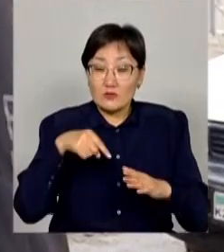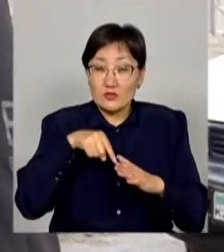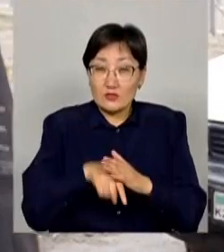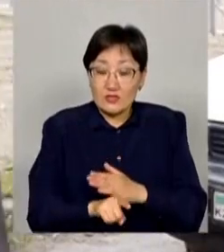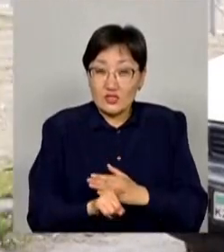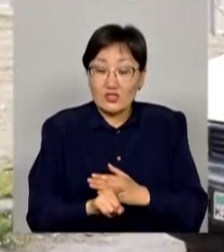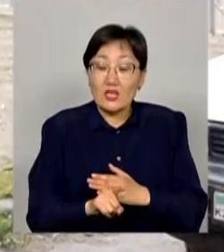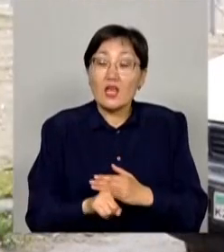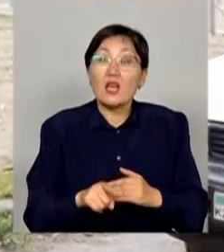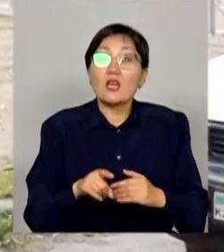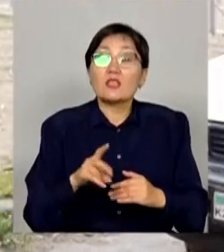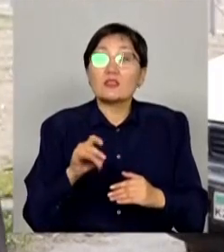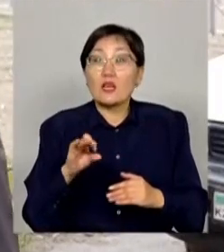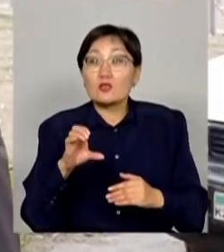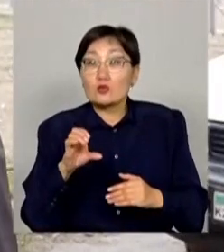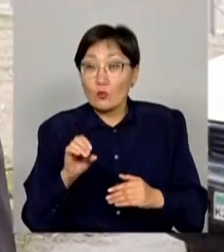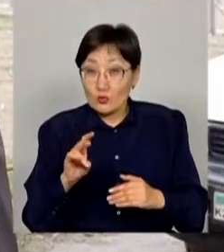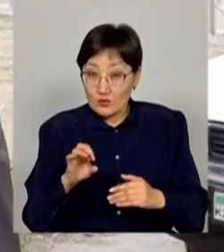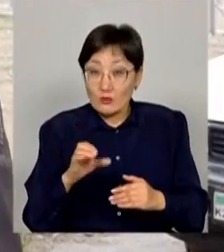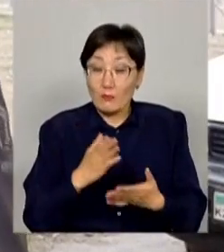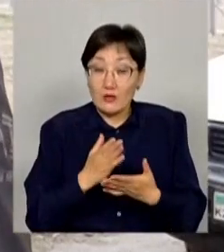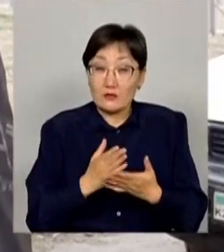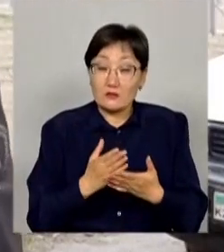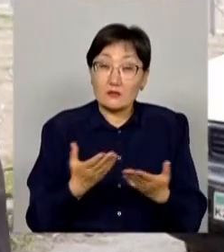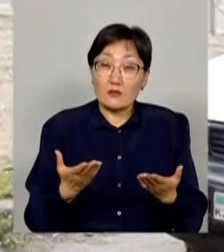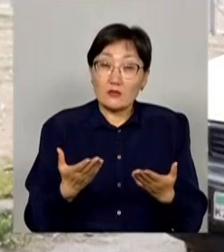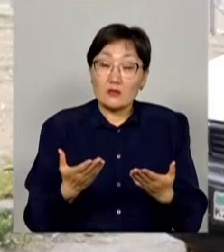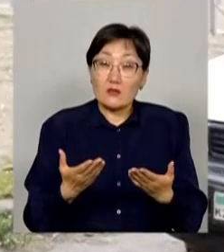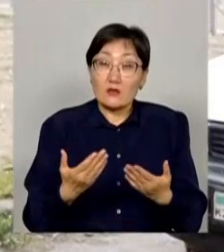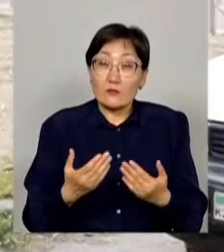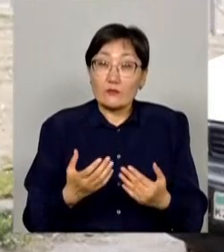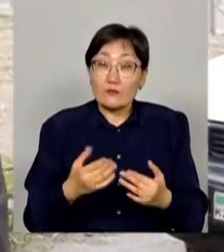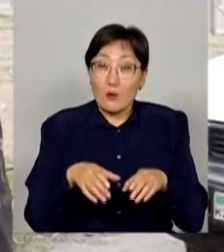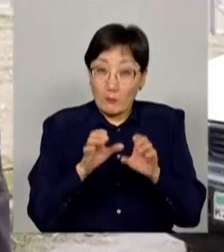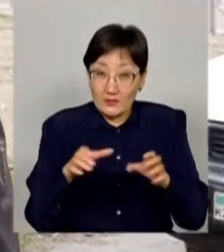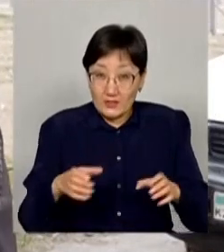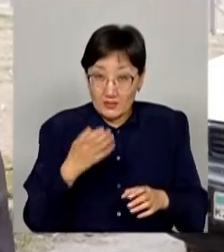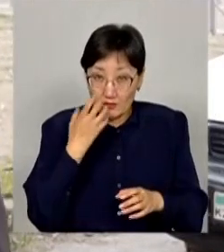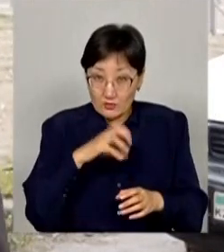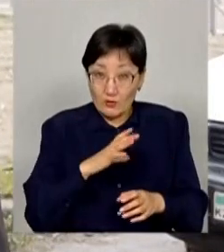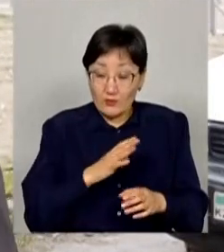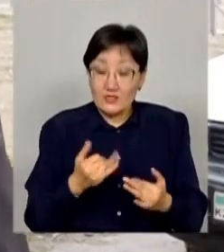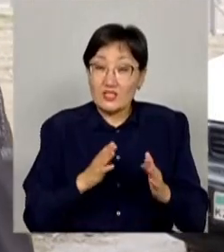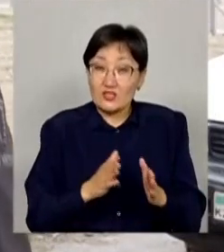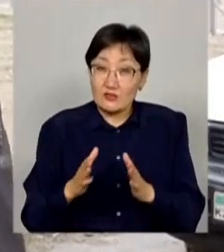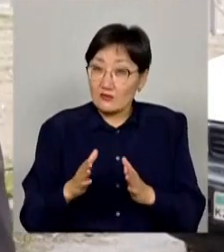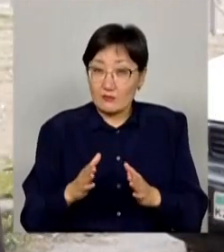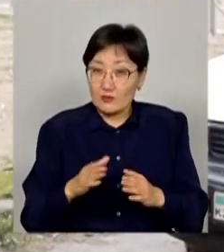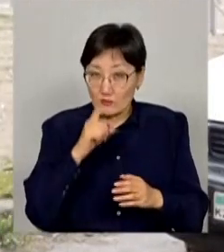бар, плюс еще насос қойды. Оны қойып әйтеуір амалда ыстық алды, что-то системасына бір